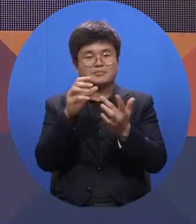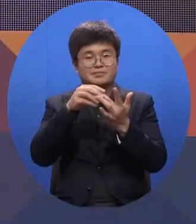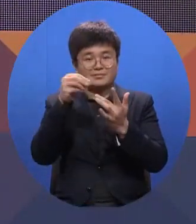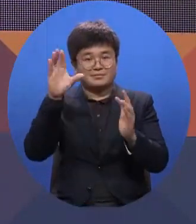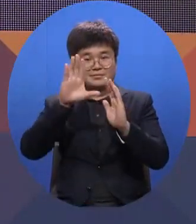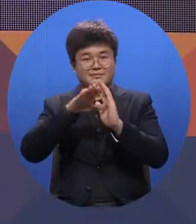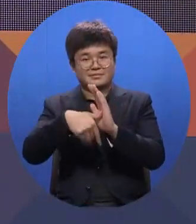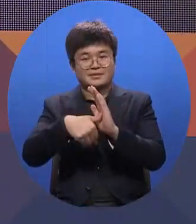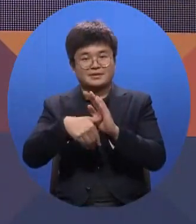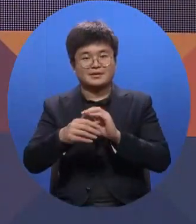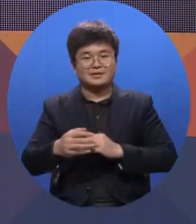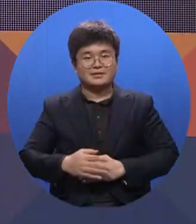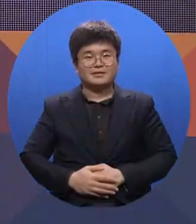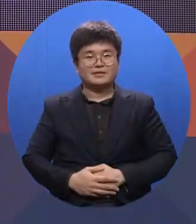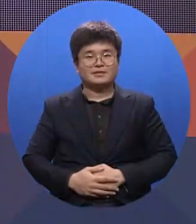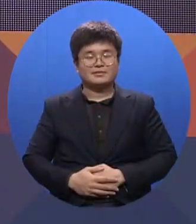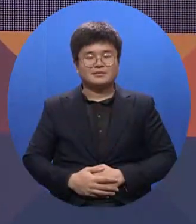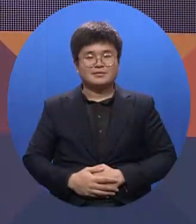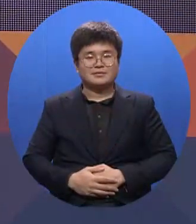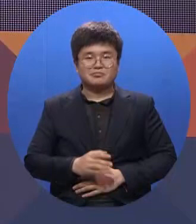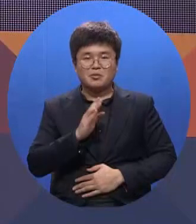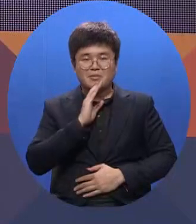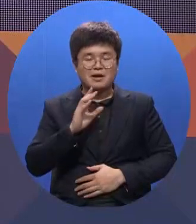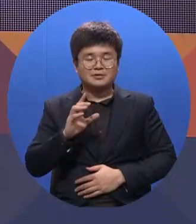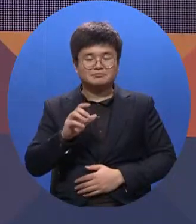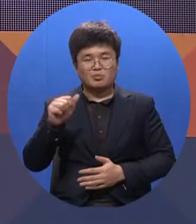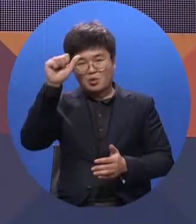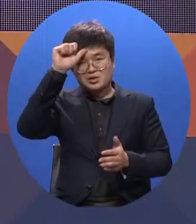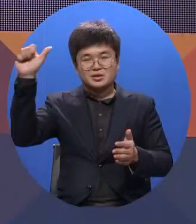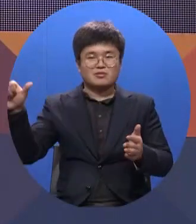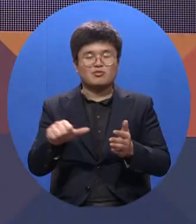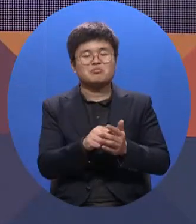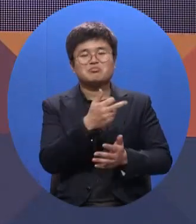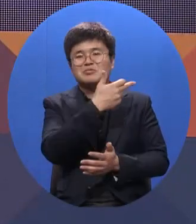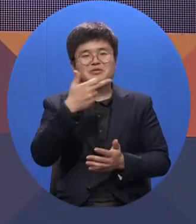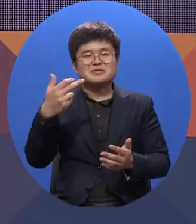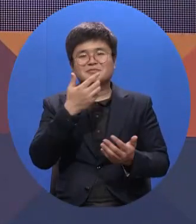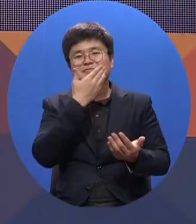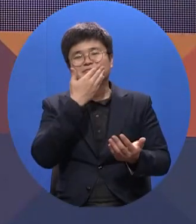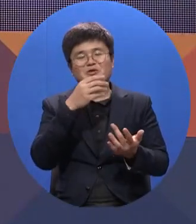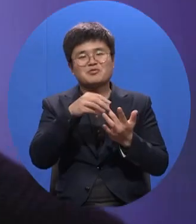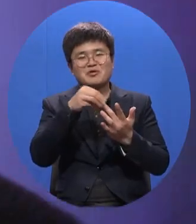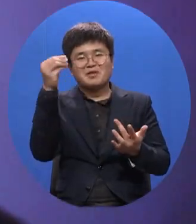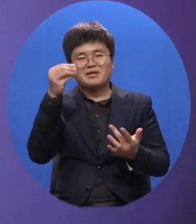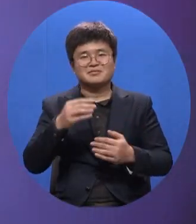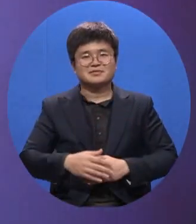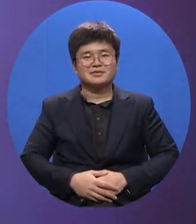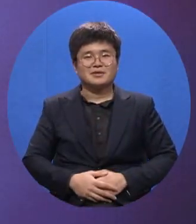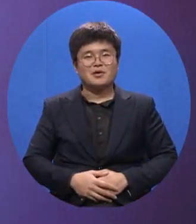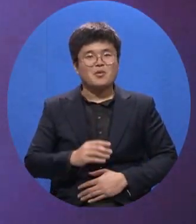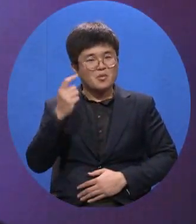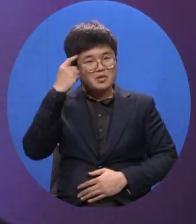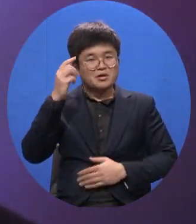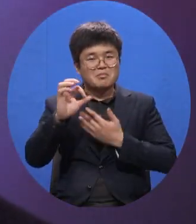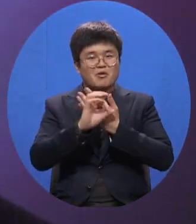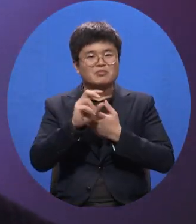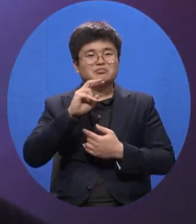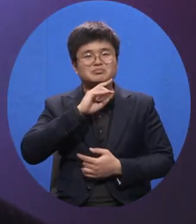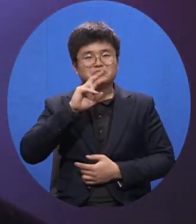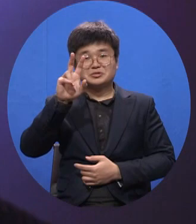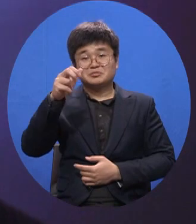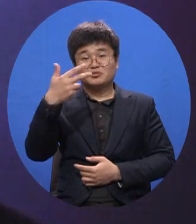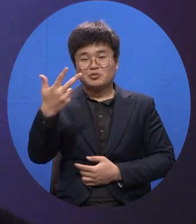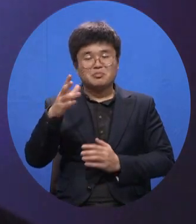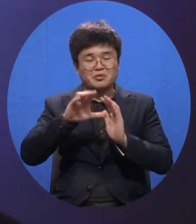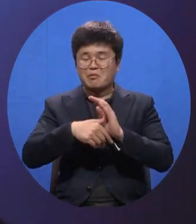되게 정말 살면서 가장 큰 선택이었던 것 같아요 왜냐 며 세무 1 급 상태 사신 아는게 별로